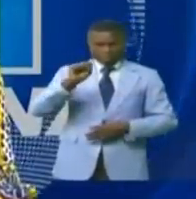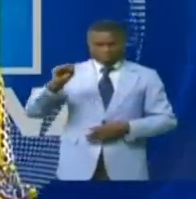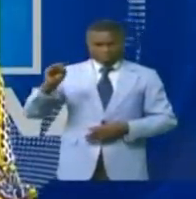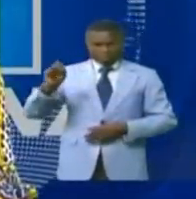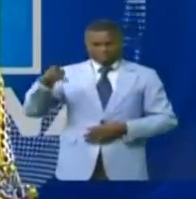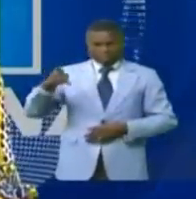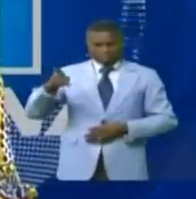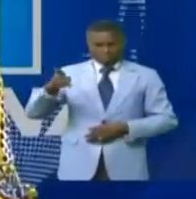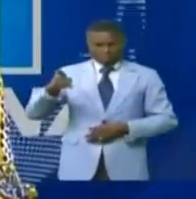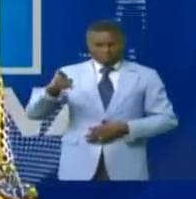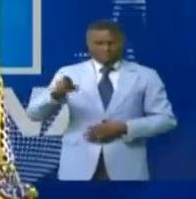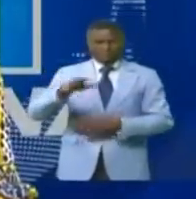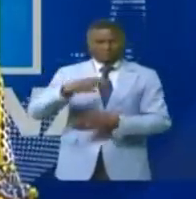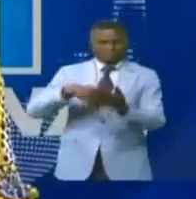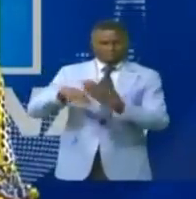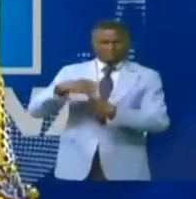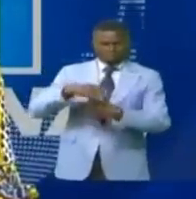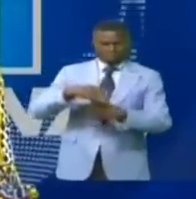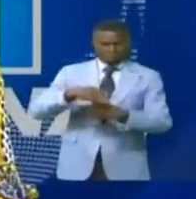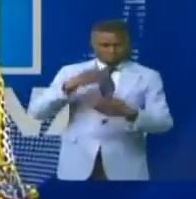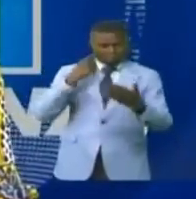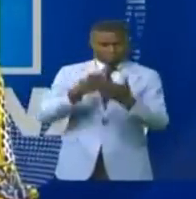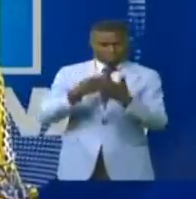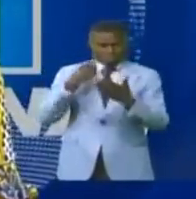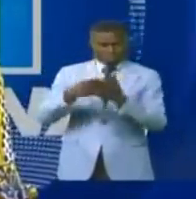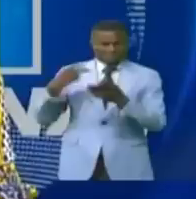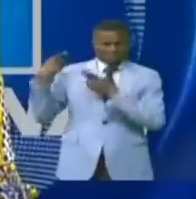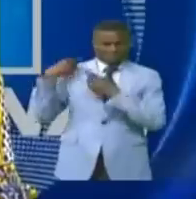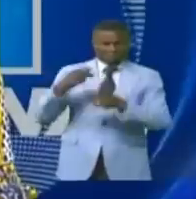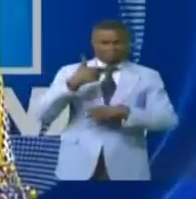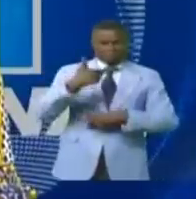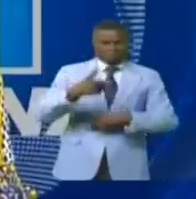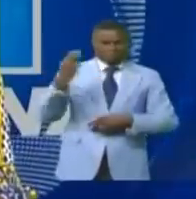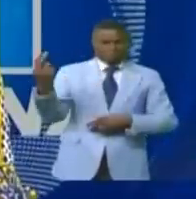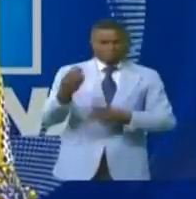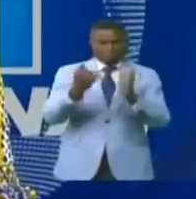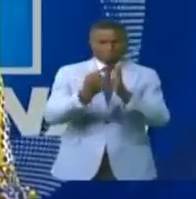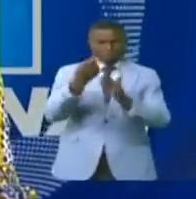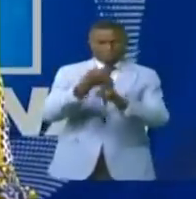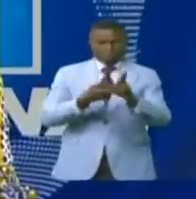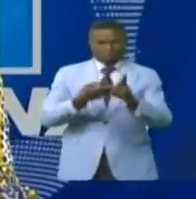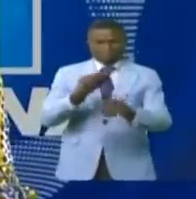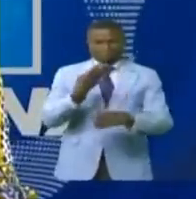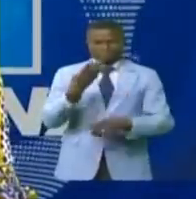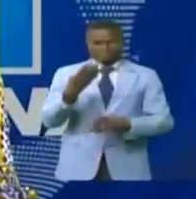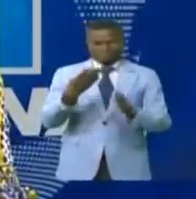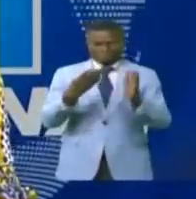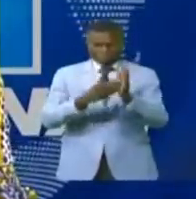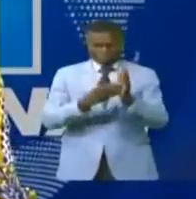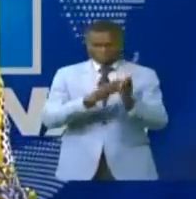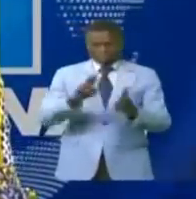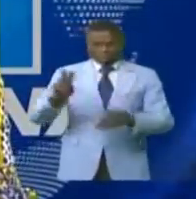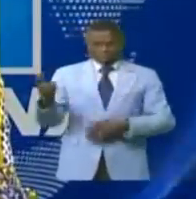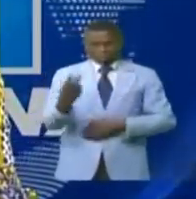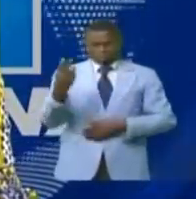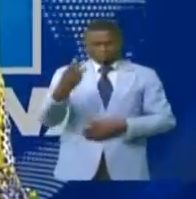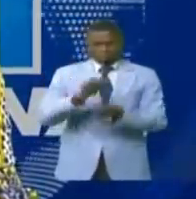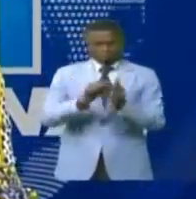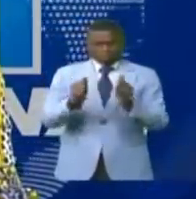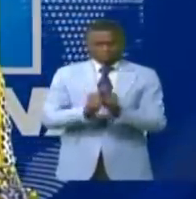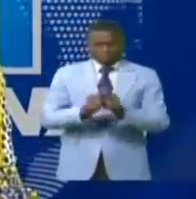cnss.cd, quelques perturbations sont observées depuis ce mardi 26 septembre 2023, notamment en ce qui concerne